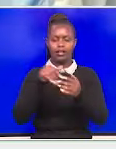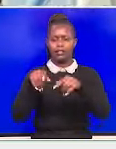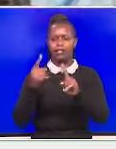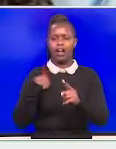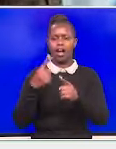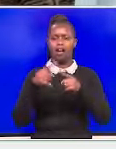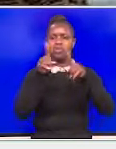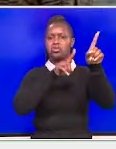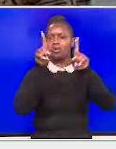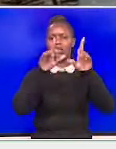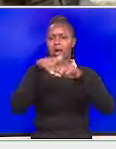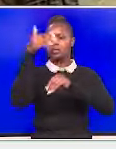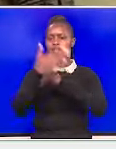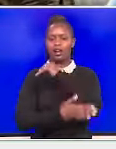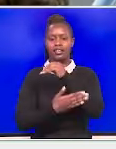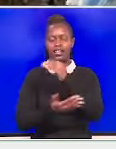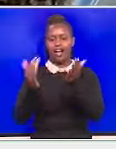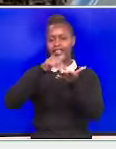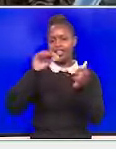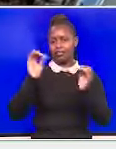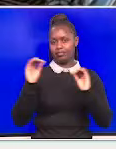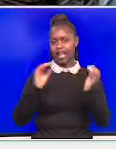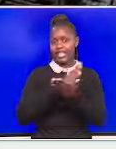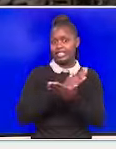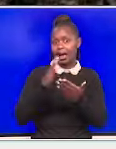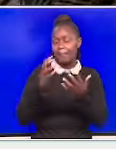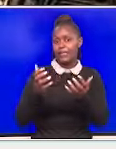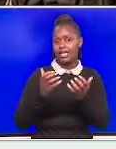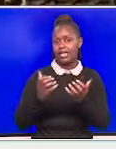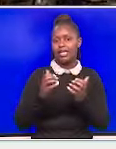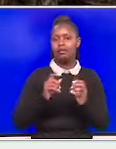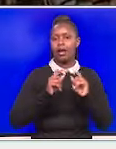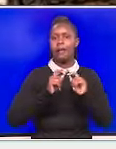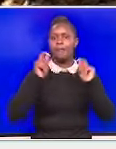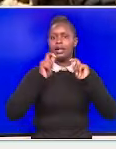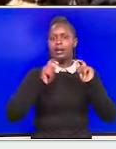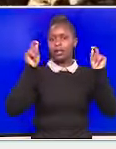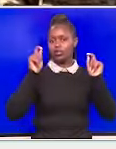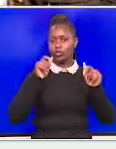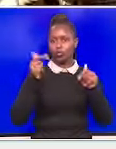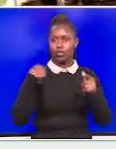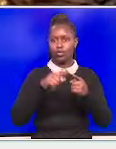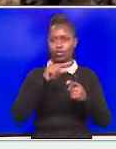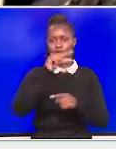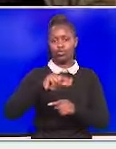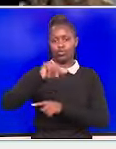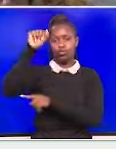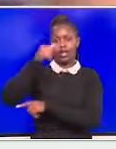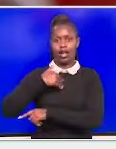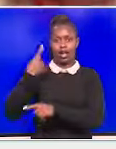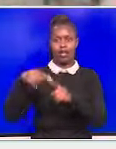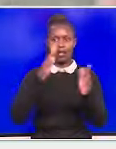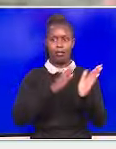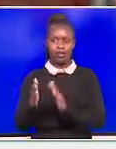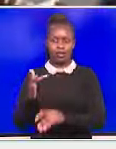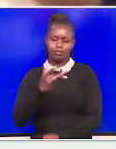safari ya nje ya nchi. Baadhi ya matakwa kwenye maandamano yaliyokuwa yameandaliwa na vijana wa Gen Z